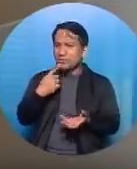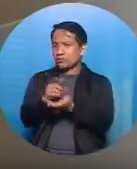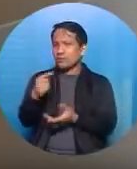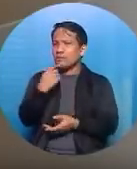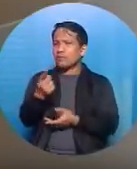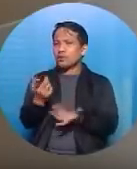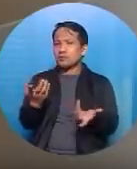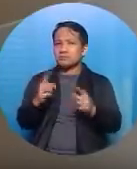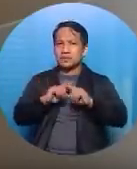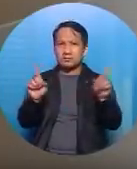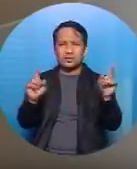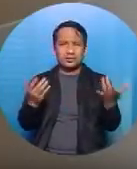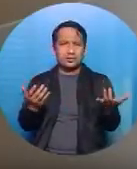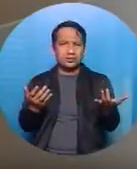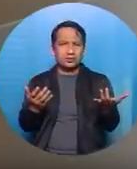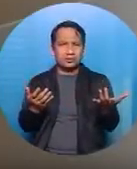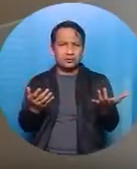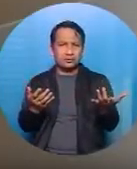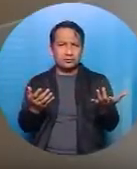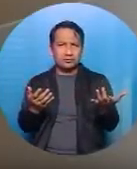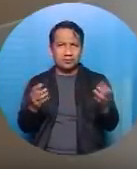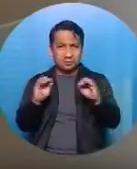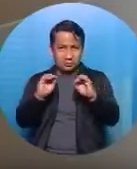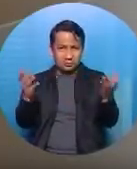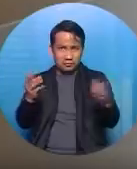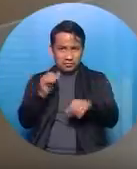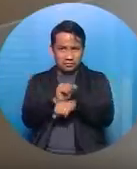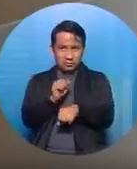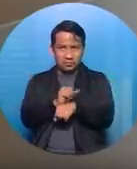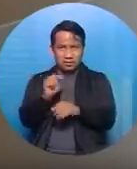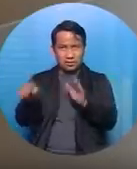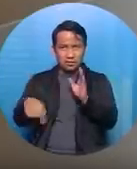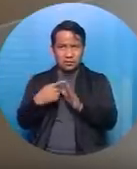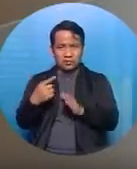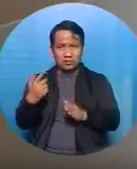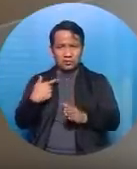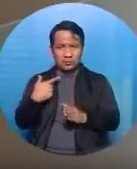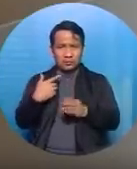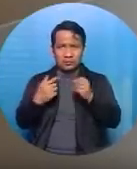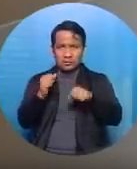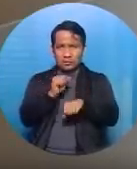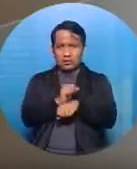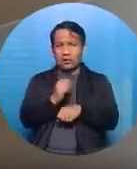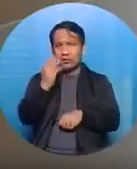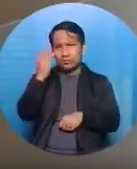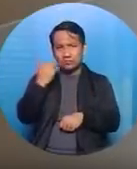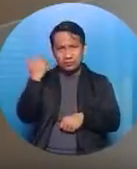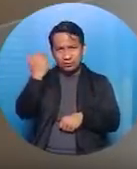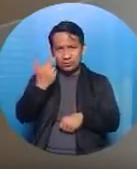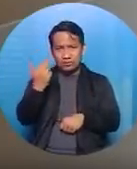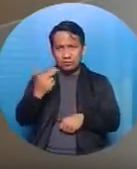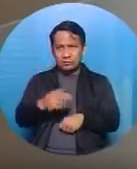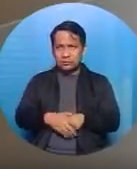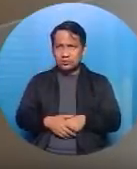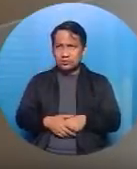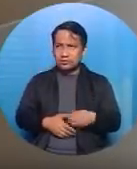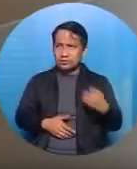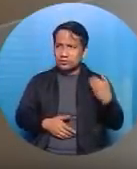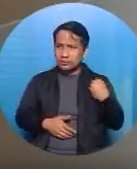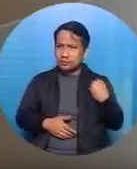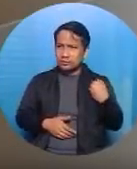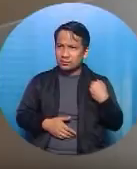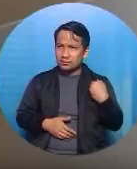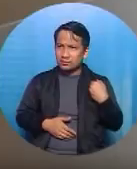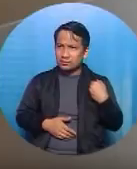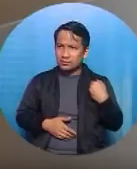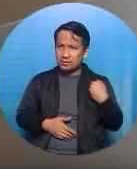sinabi niya. Pero ngayon, anong ginagawa niya? Di ba wala siyang trabaho? Minsan hindi mo siya pinapapasok. Anong dahilan mo? May high blood ka?